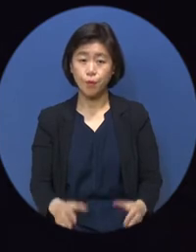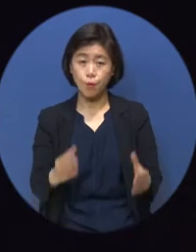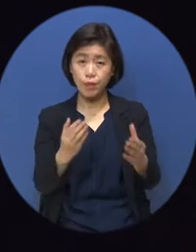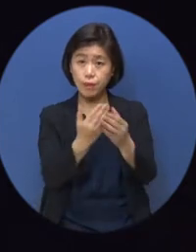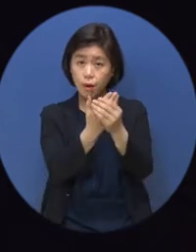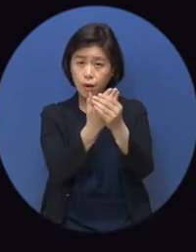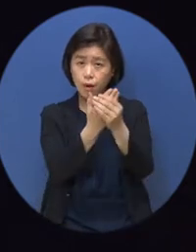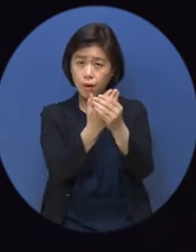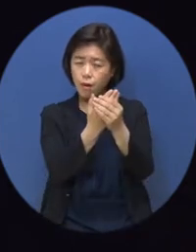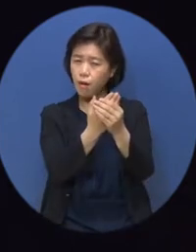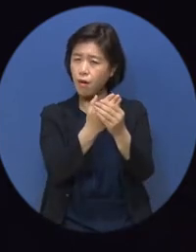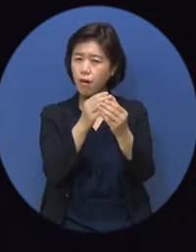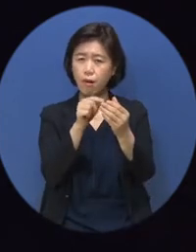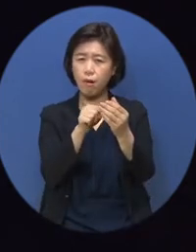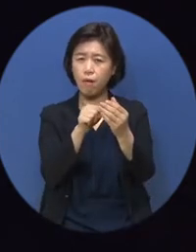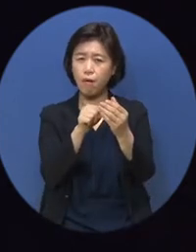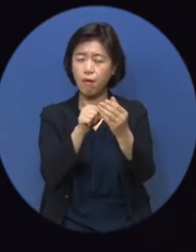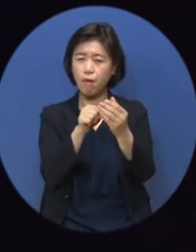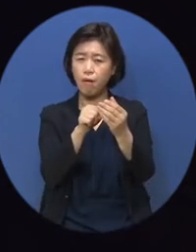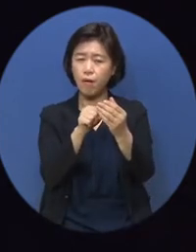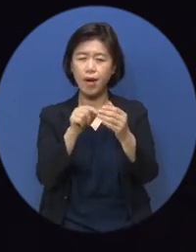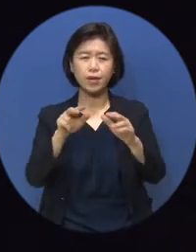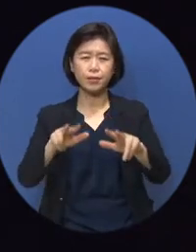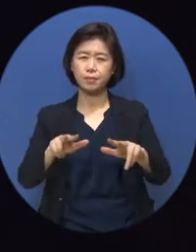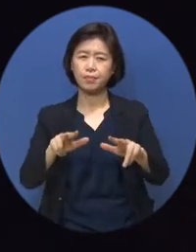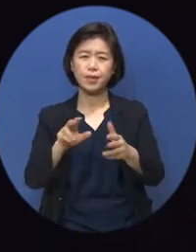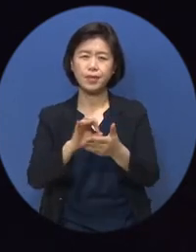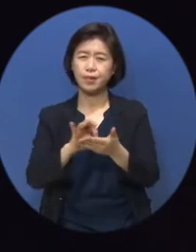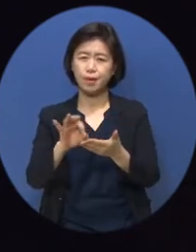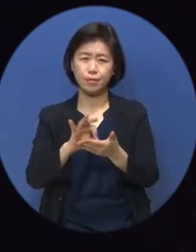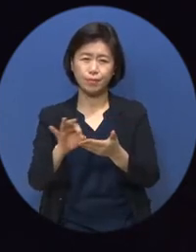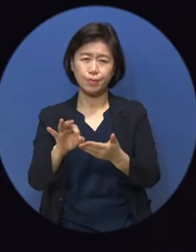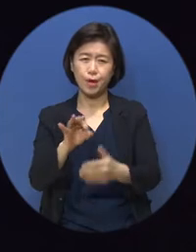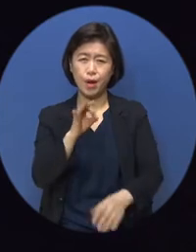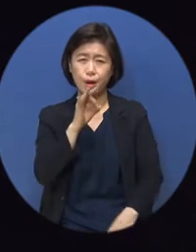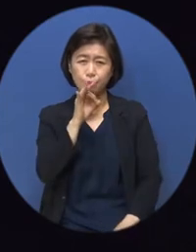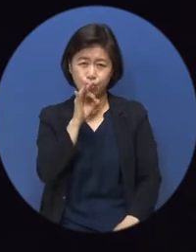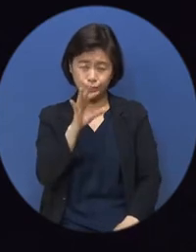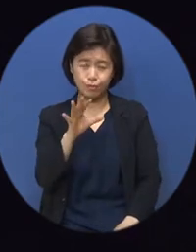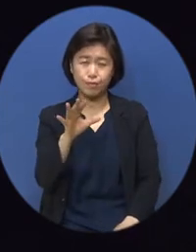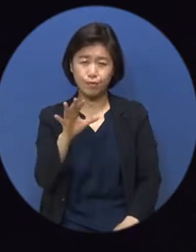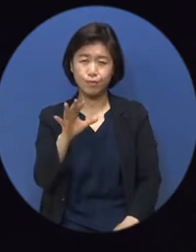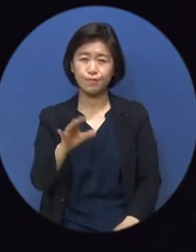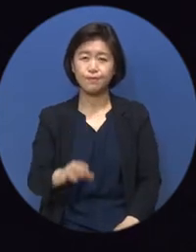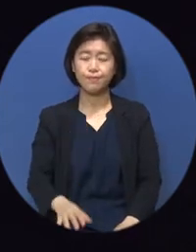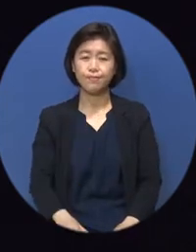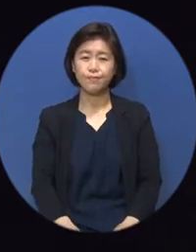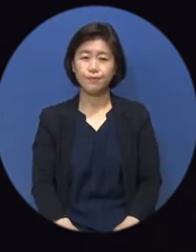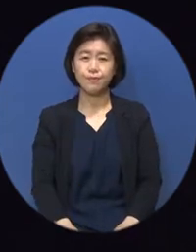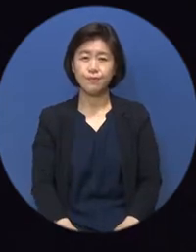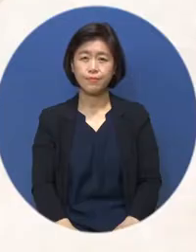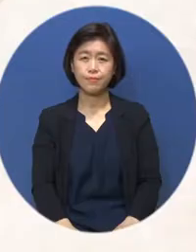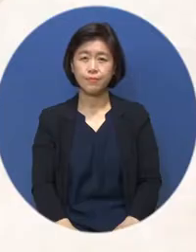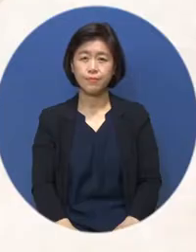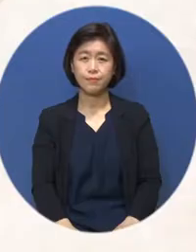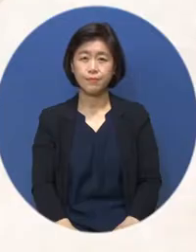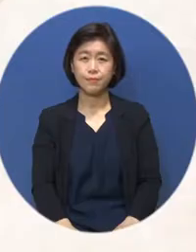완성이라는 말도 다만 저 멀리 비켜 서거라.